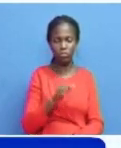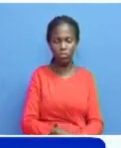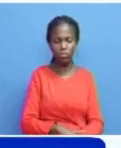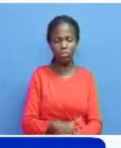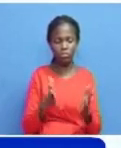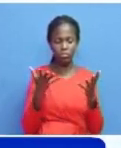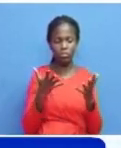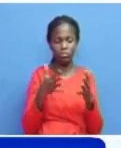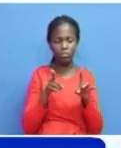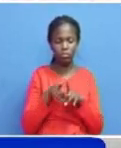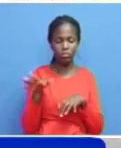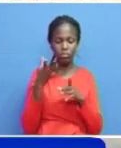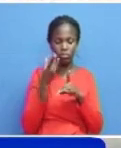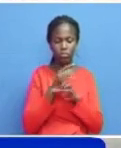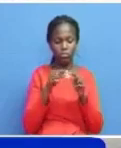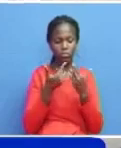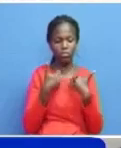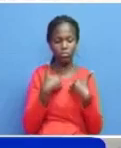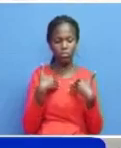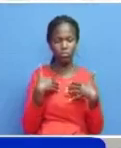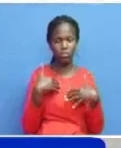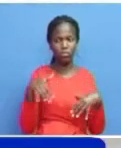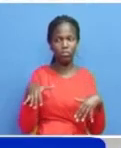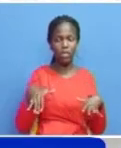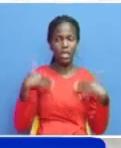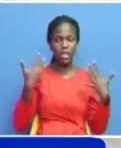balao mwana ni usuma kundike vitho kanyomethi wane seso yota anethia.